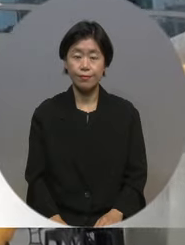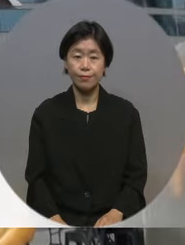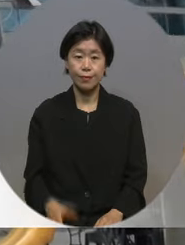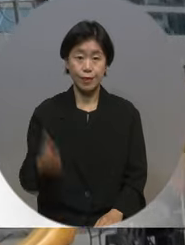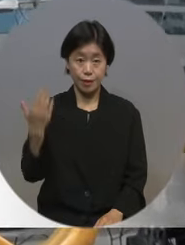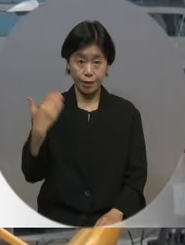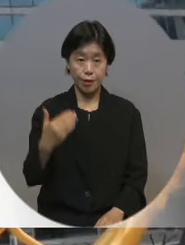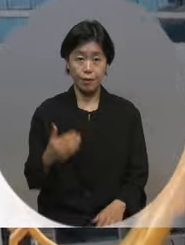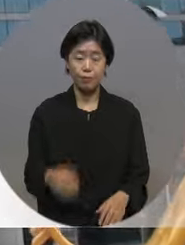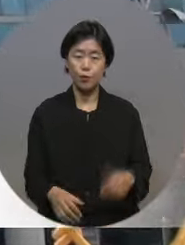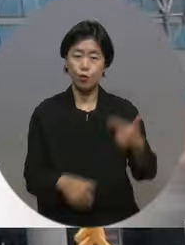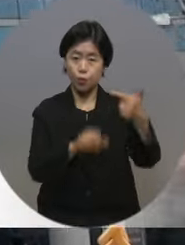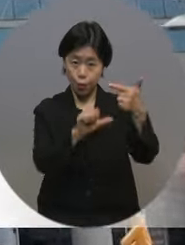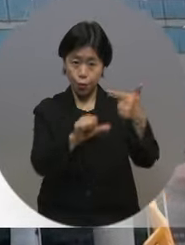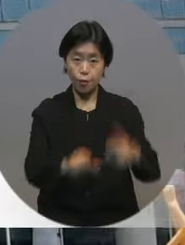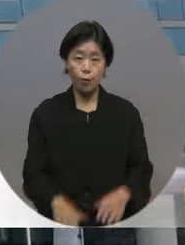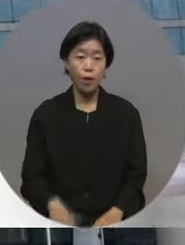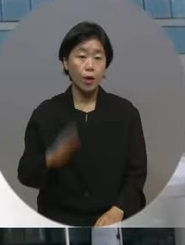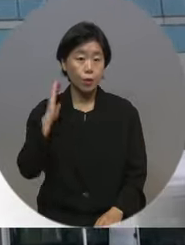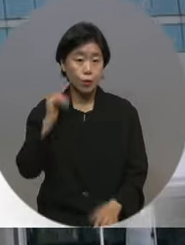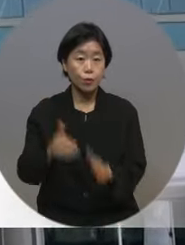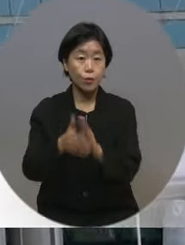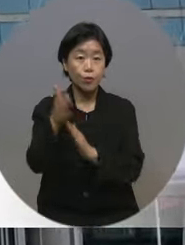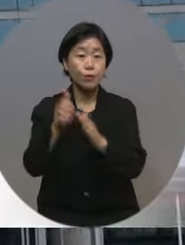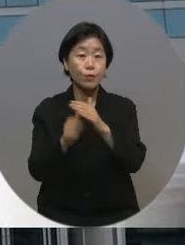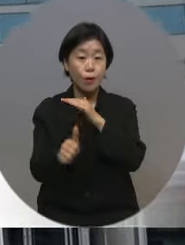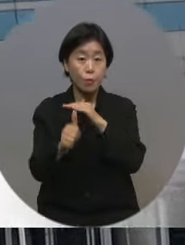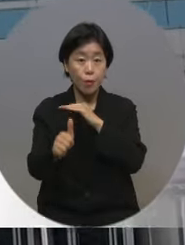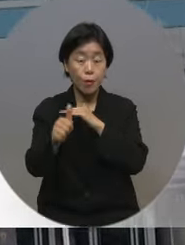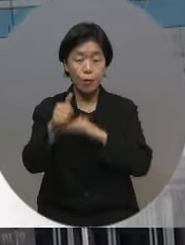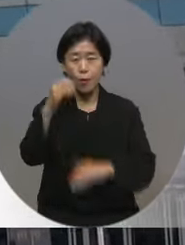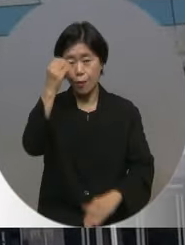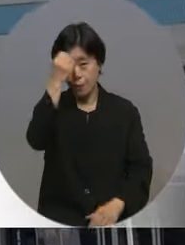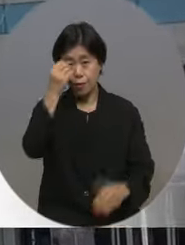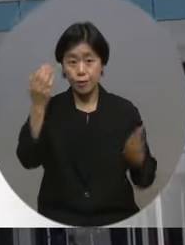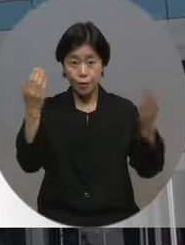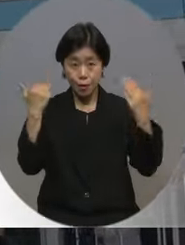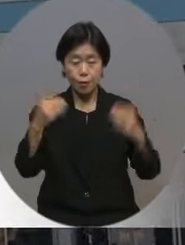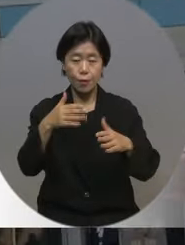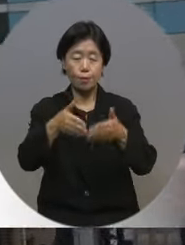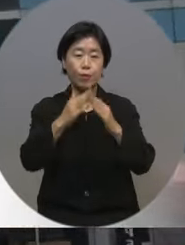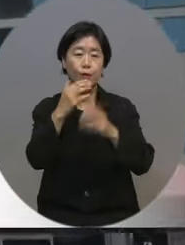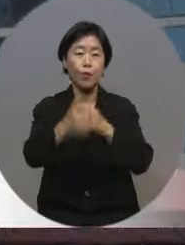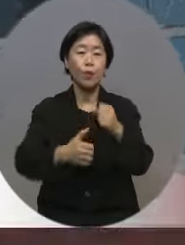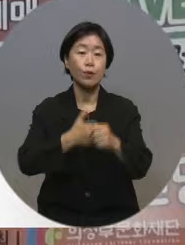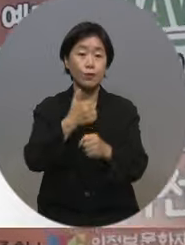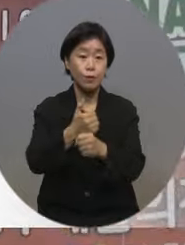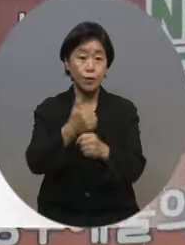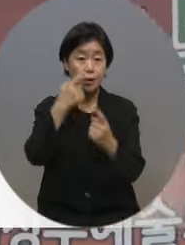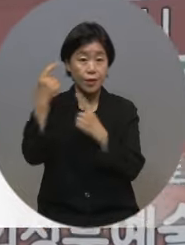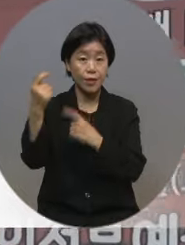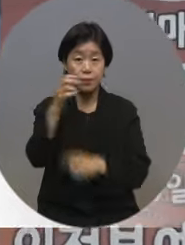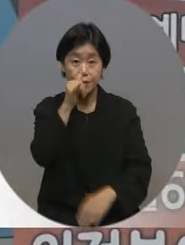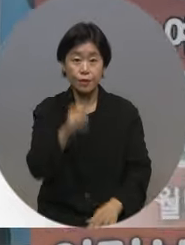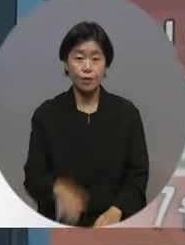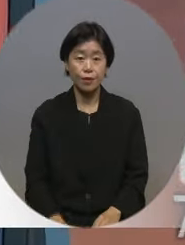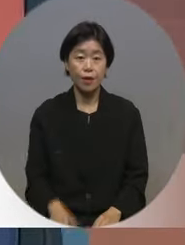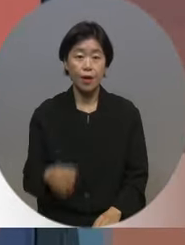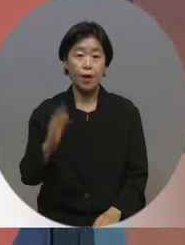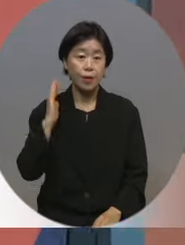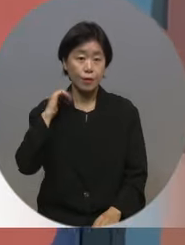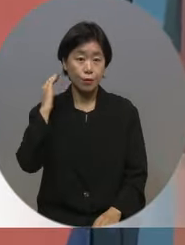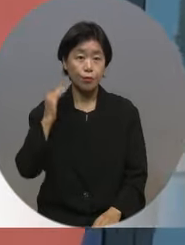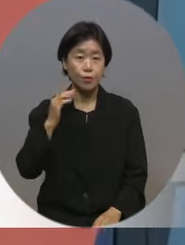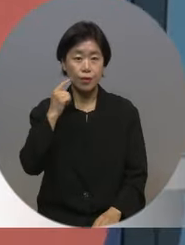지난 5일 의정부시 명문 의정부 고등학교 총동문회가 개교 50주년을 기념하며 의정부 예술의